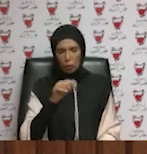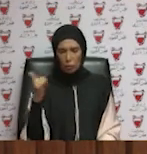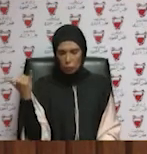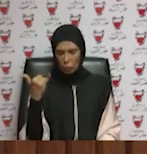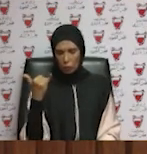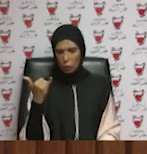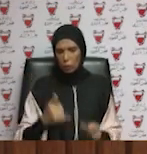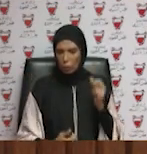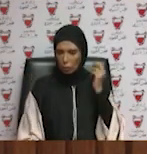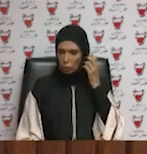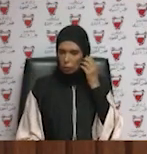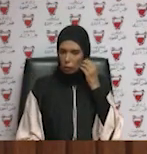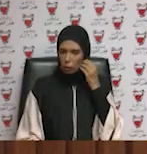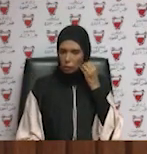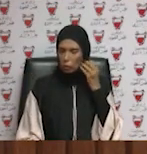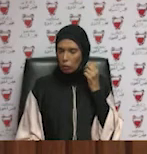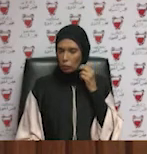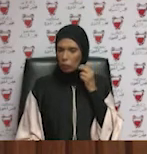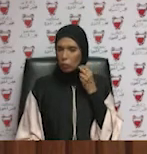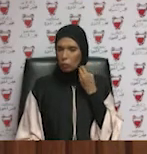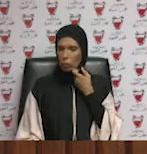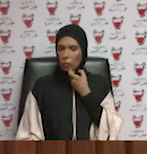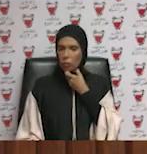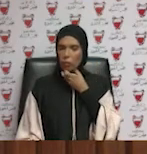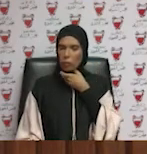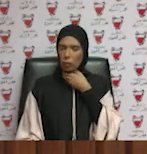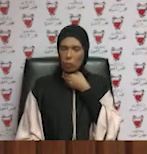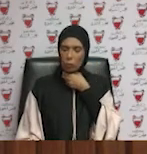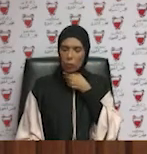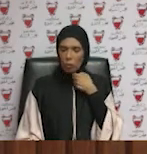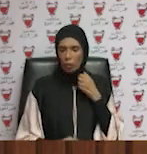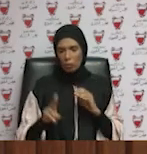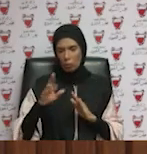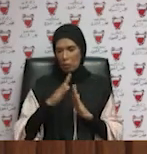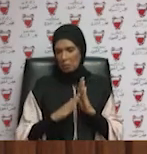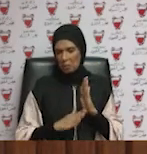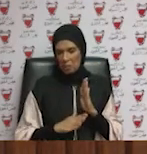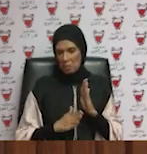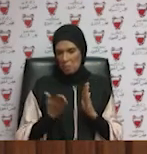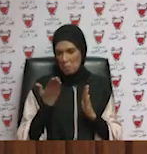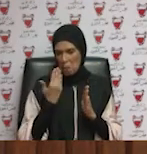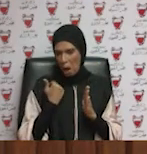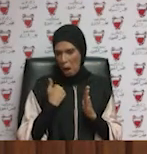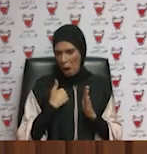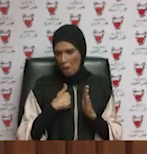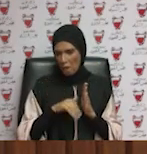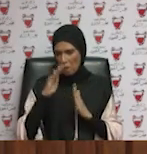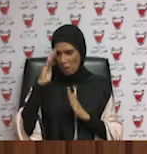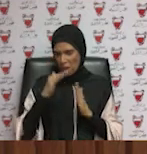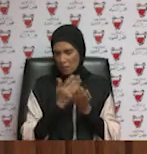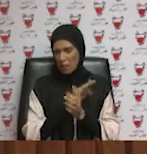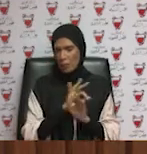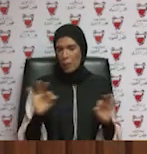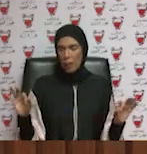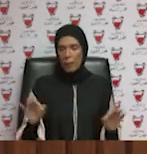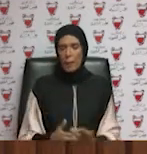ما تفضل الأخ جمال، أنا أعتقد بيكون هذا التقرير ناقص. يعني مع شكري وتقديري